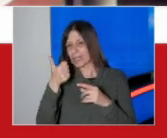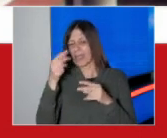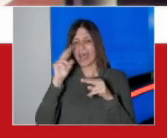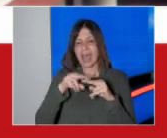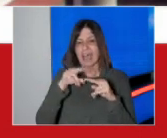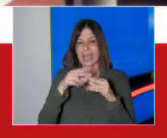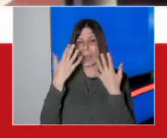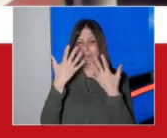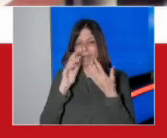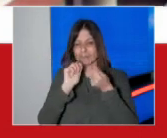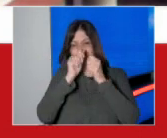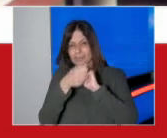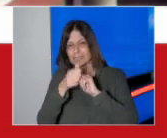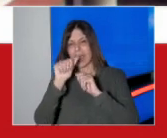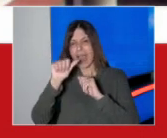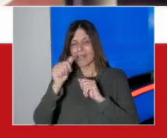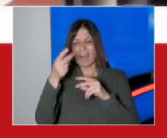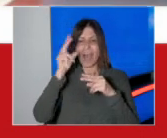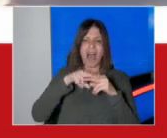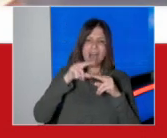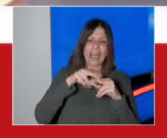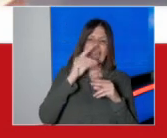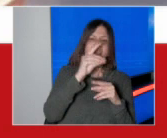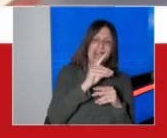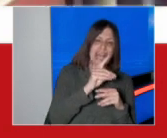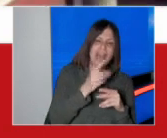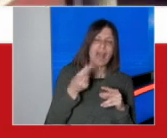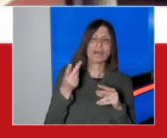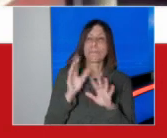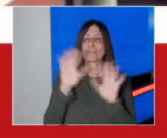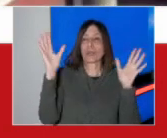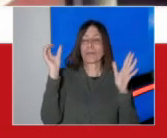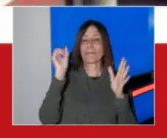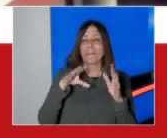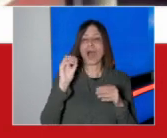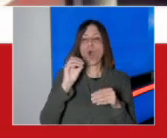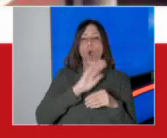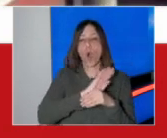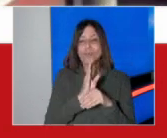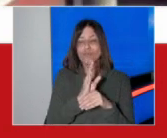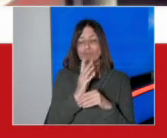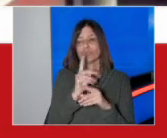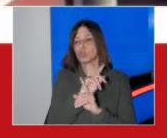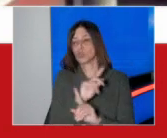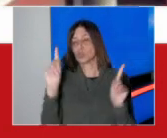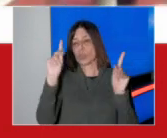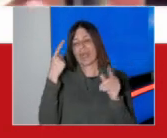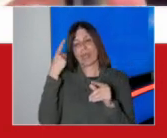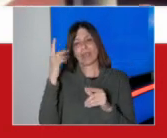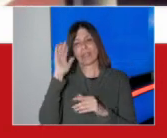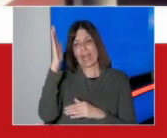מבחינת מספר המוטציות, את האלפא, ואחרי זה את הדלטא, פתאום הופיע לך אומיקרון, שבניגוד למה